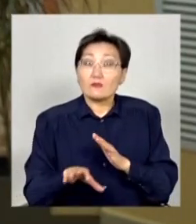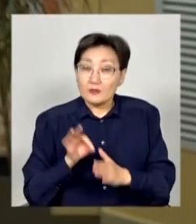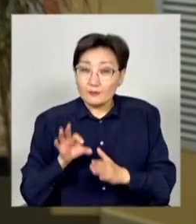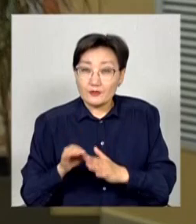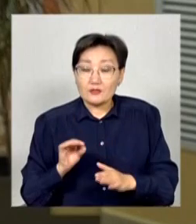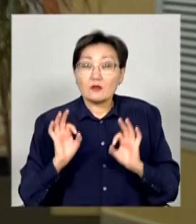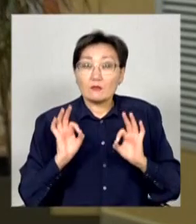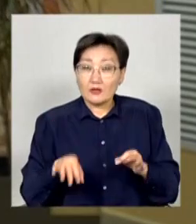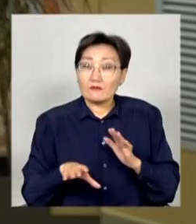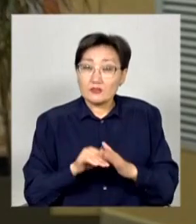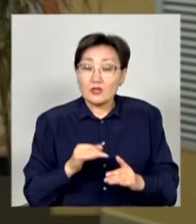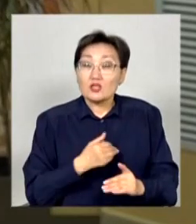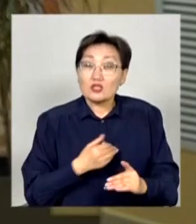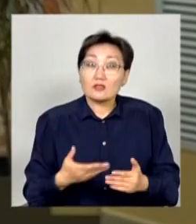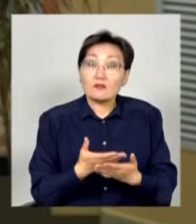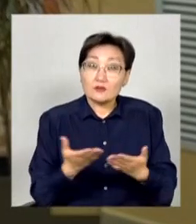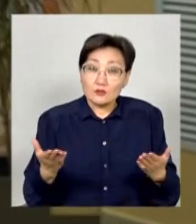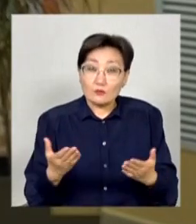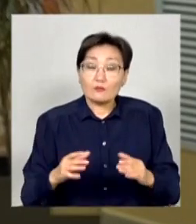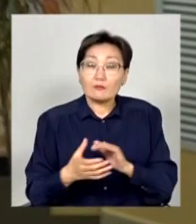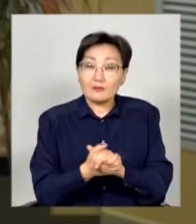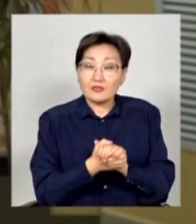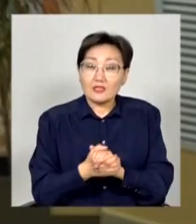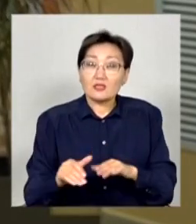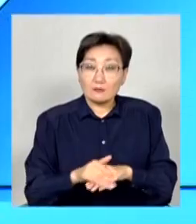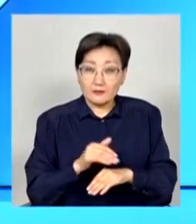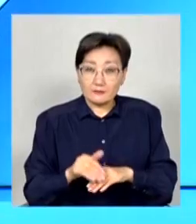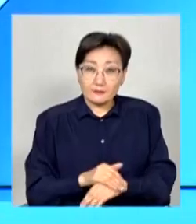и правильный выбор. И желаю всем, конечно же, мира и добра.